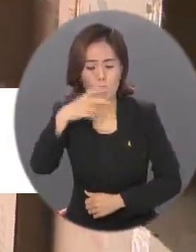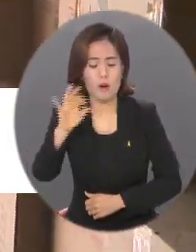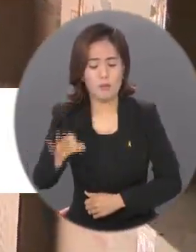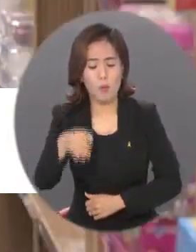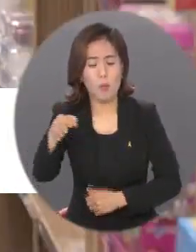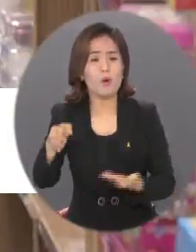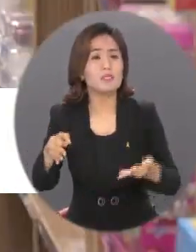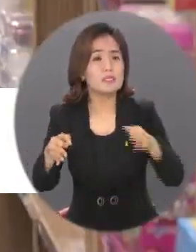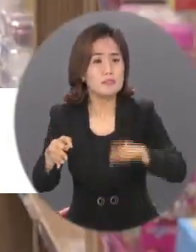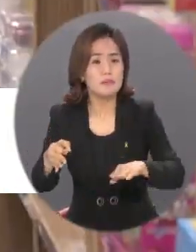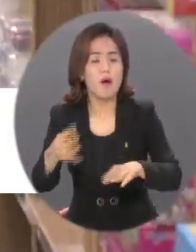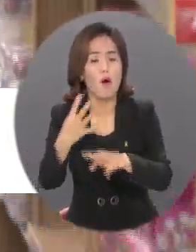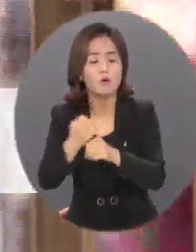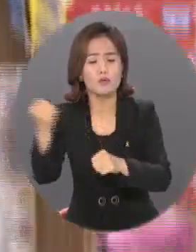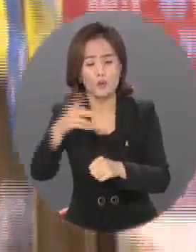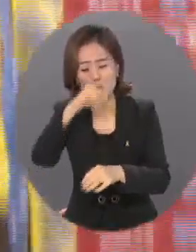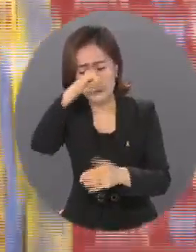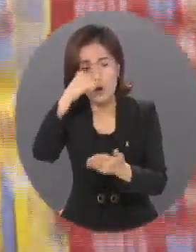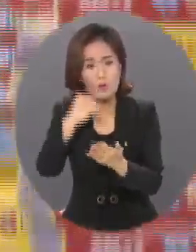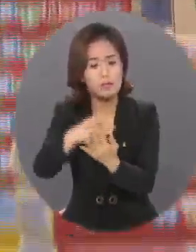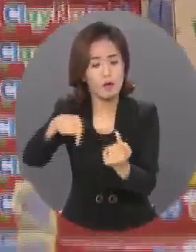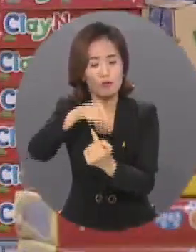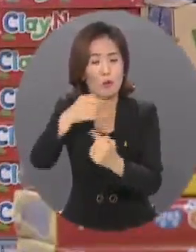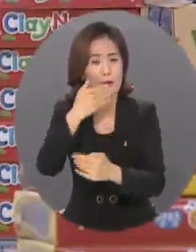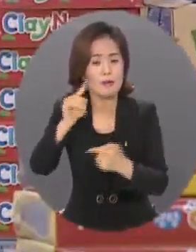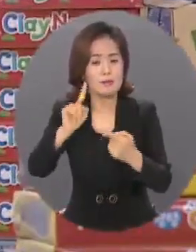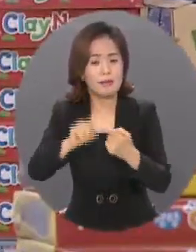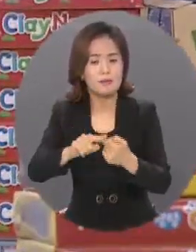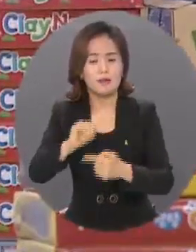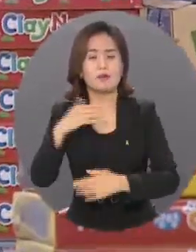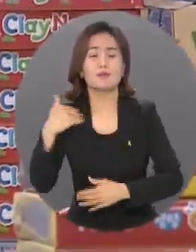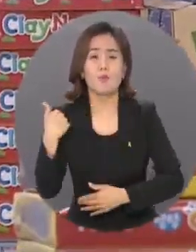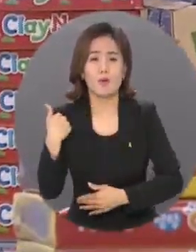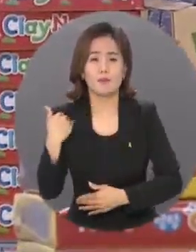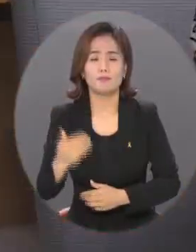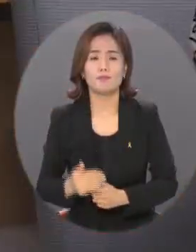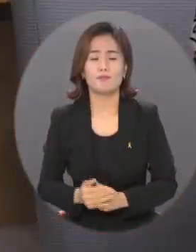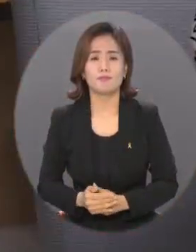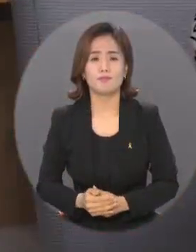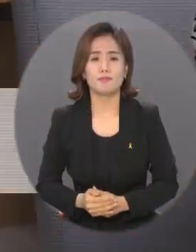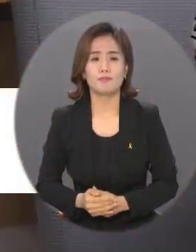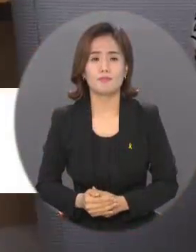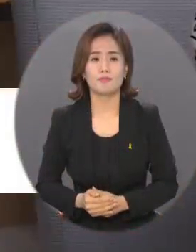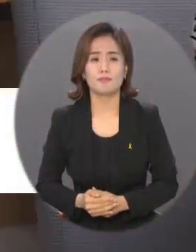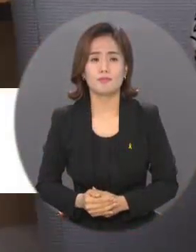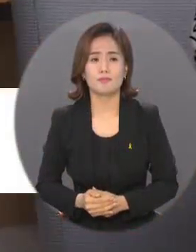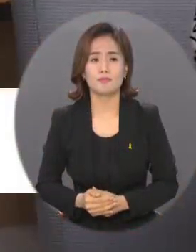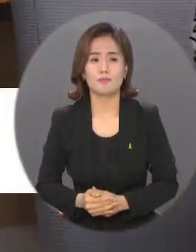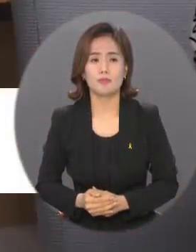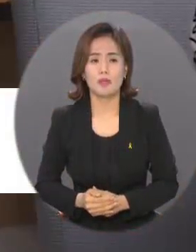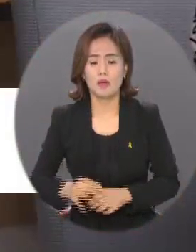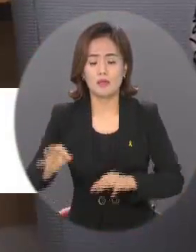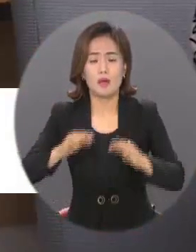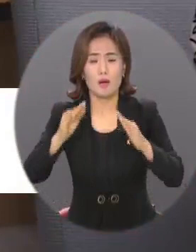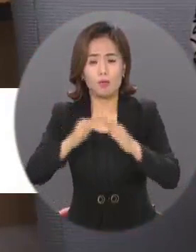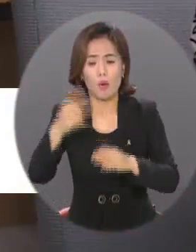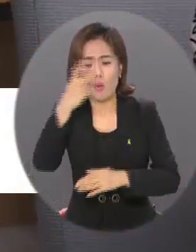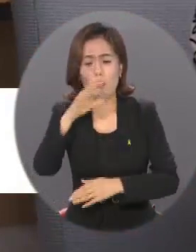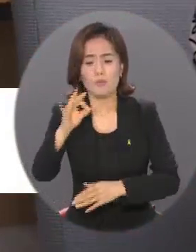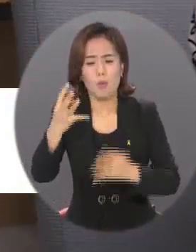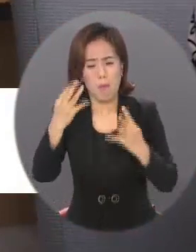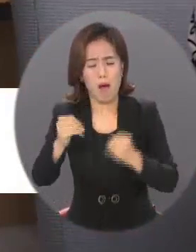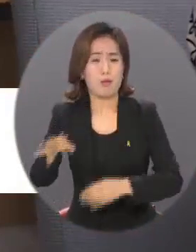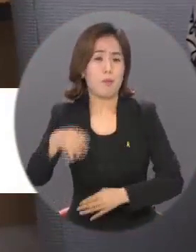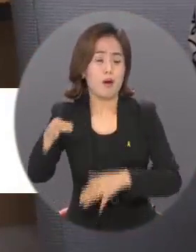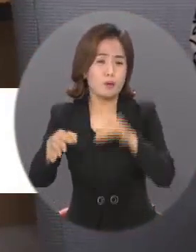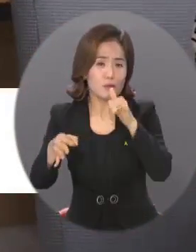관리비를 내고 있지만 공상 영업이 가능할지 알 수 없는 상황인 겁니다. 상가 지역에서 관리비도 굉장히 몇 백만 원씩 많이